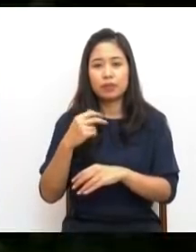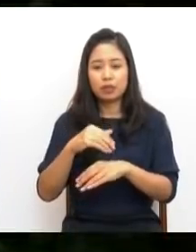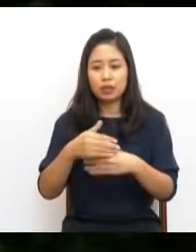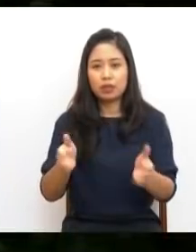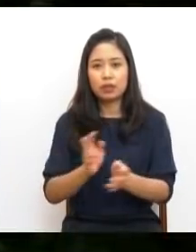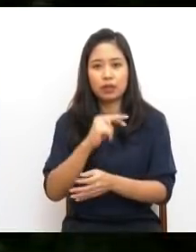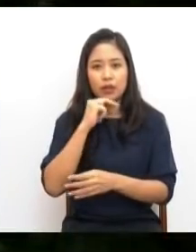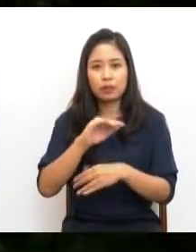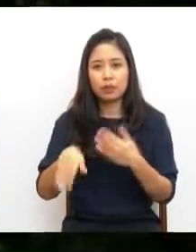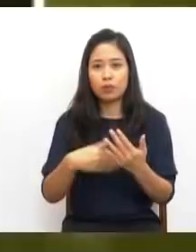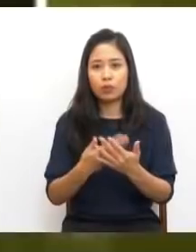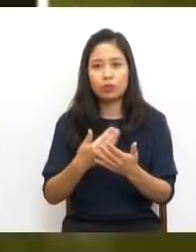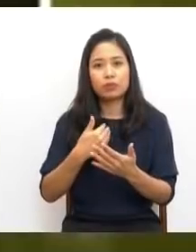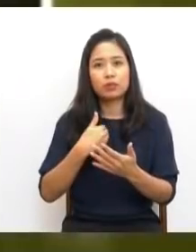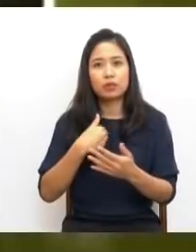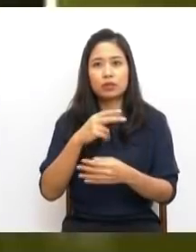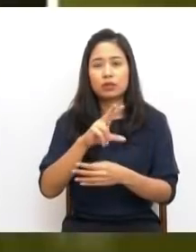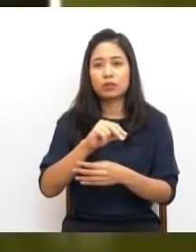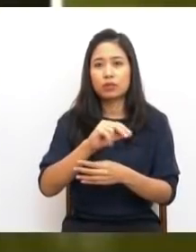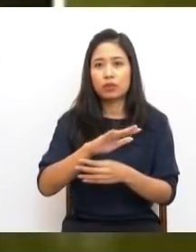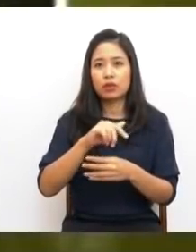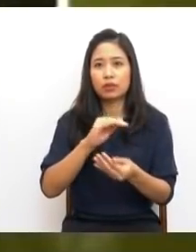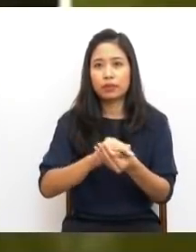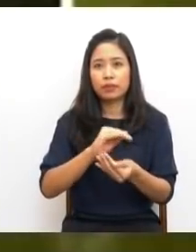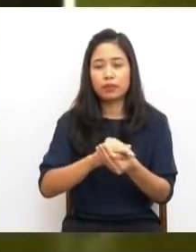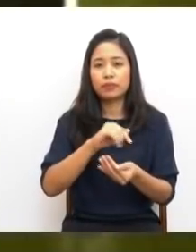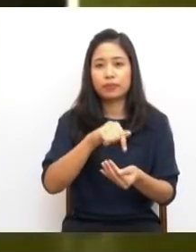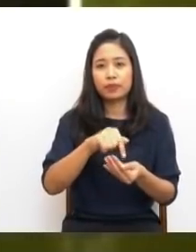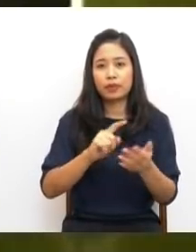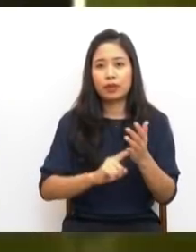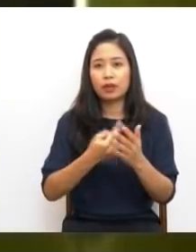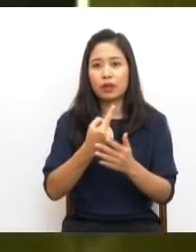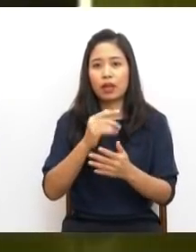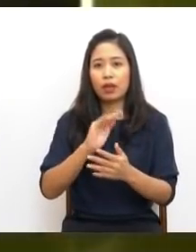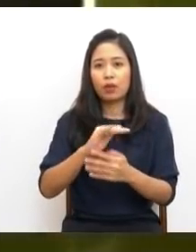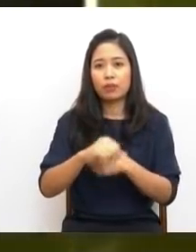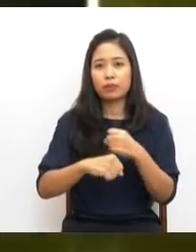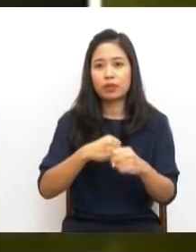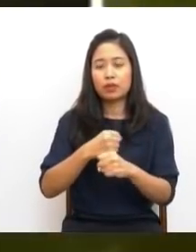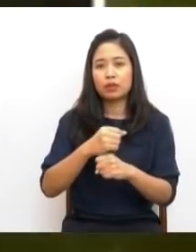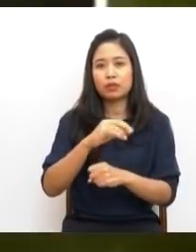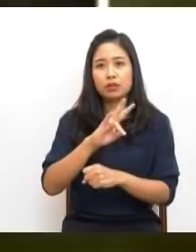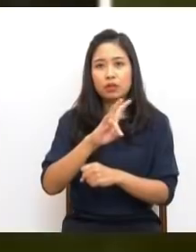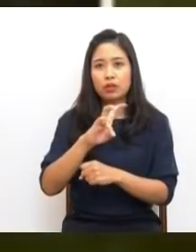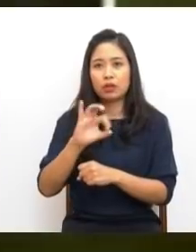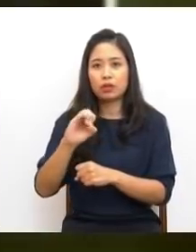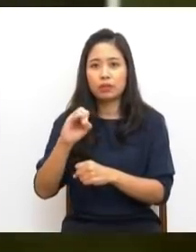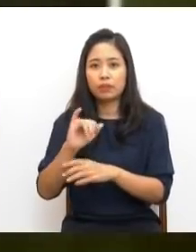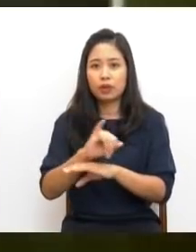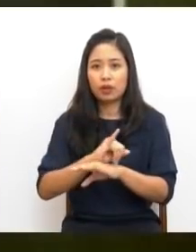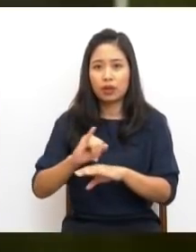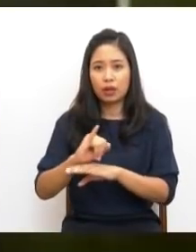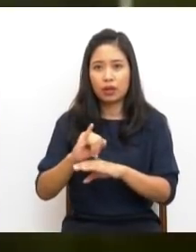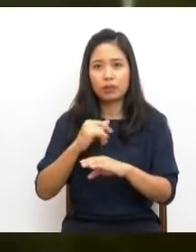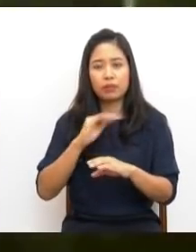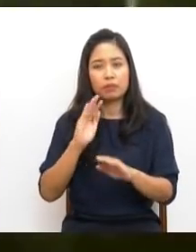ประกอบด้วยสระเก็บน้ำจำนวน2สระโดยสระแรกมีพื้นที่ประมาณ790ไร่คว ความจุประมาณ6ล้านลู